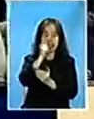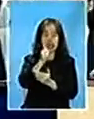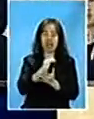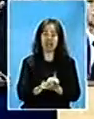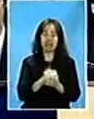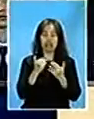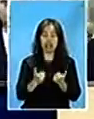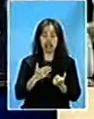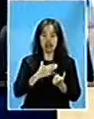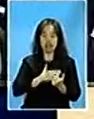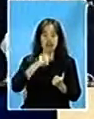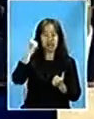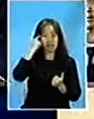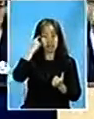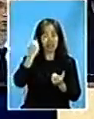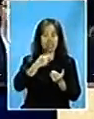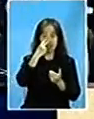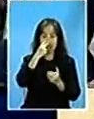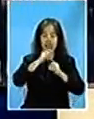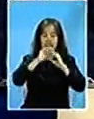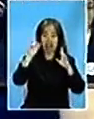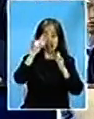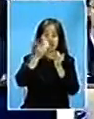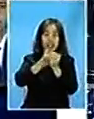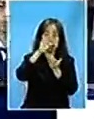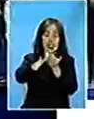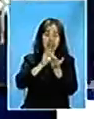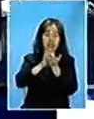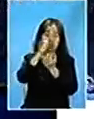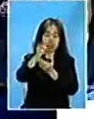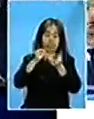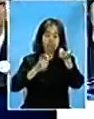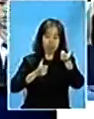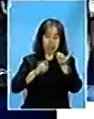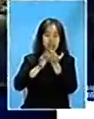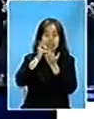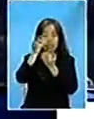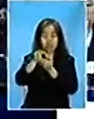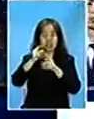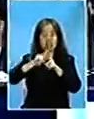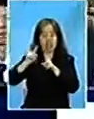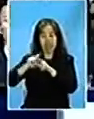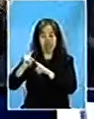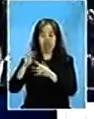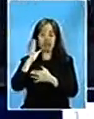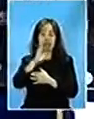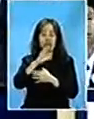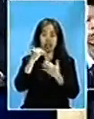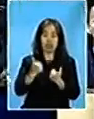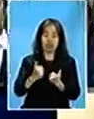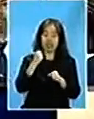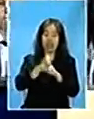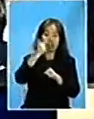นั้นงบเราจะเห็นว่าในการซื้อยุทโธปกรณ์ต่างๆในชายแดนใต้นั้นเนี่ยวันนี้ไม่สามาร